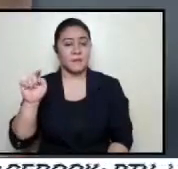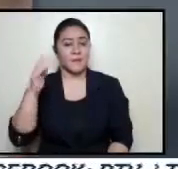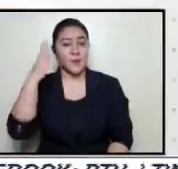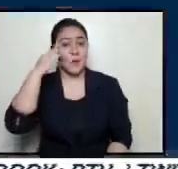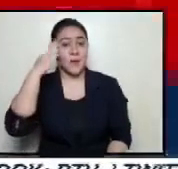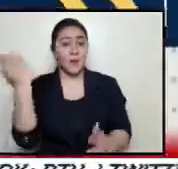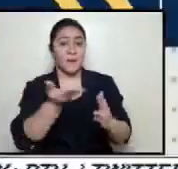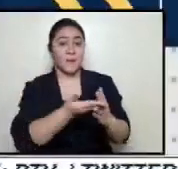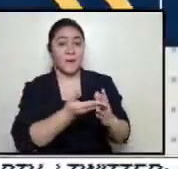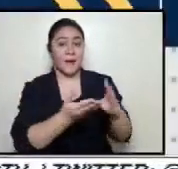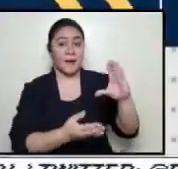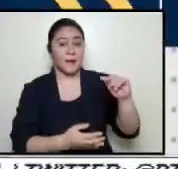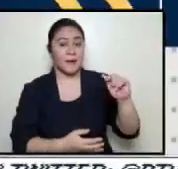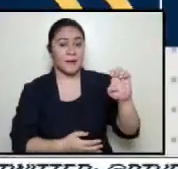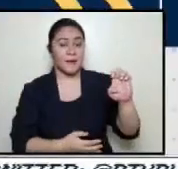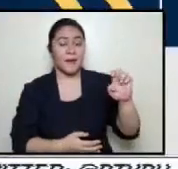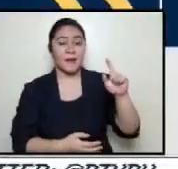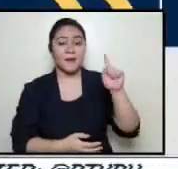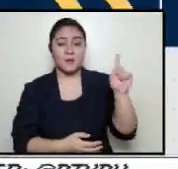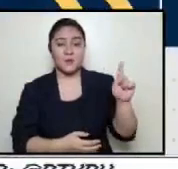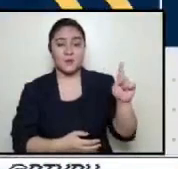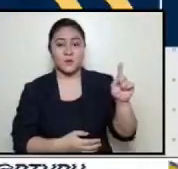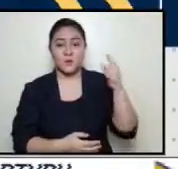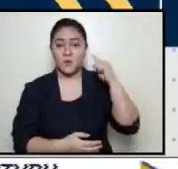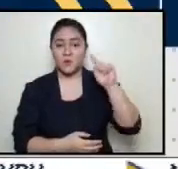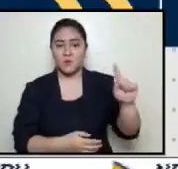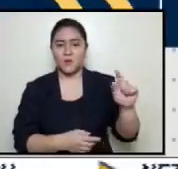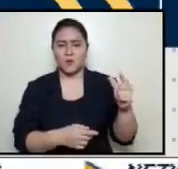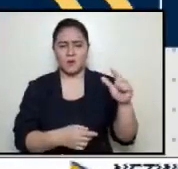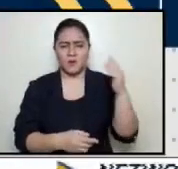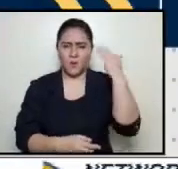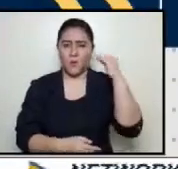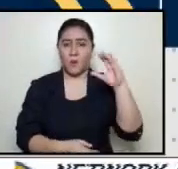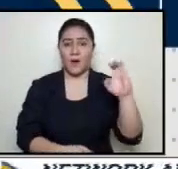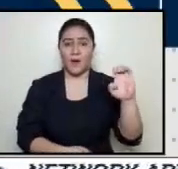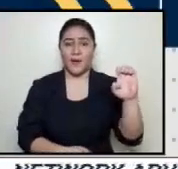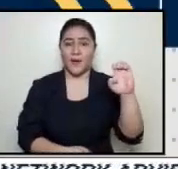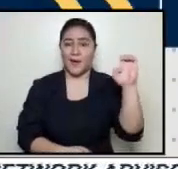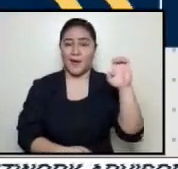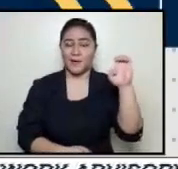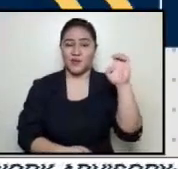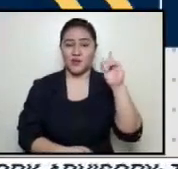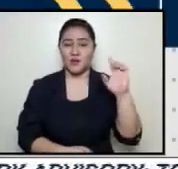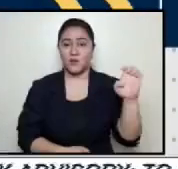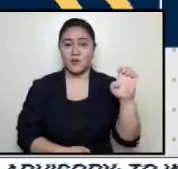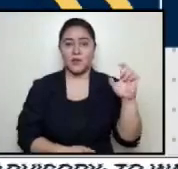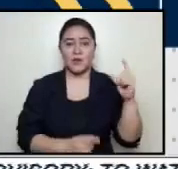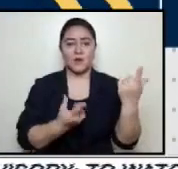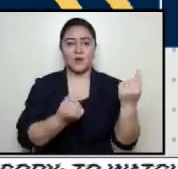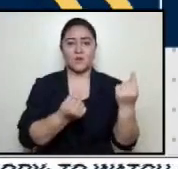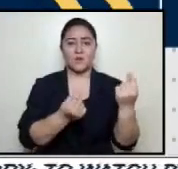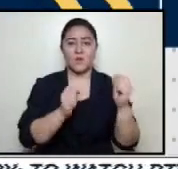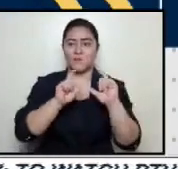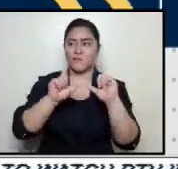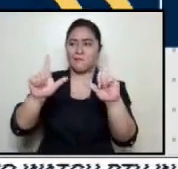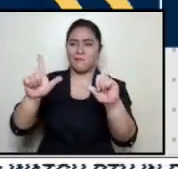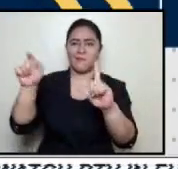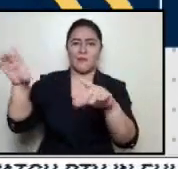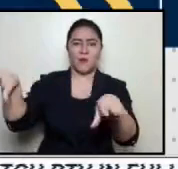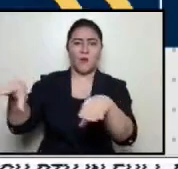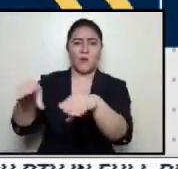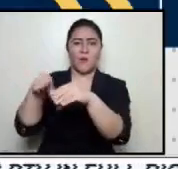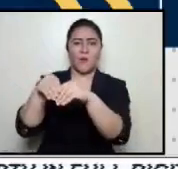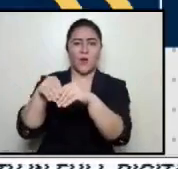ng kongresistang aktor dahil sa pagbatikos nito sa kanyang kasal noong nakarang taon sa payag na nilabas ng